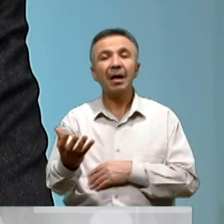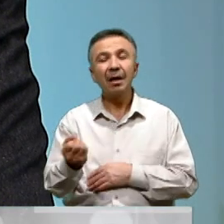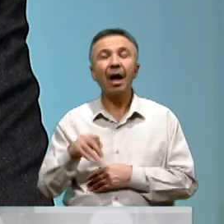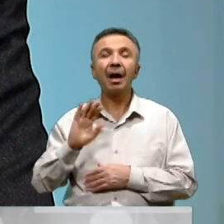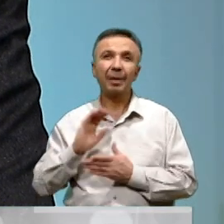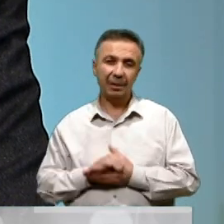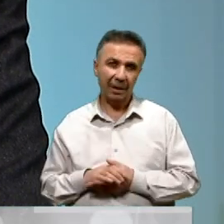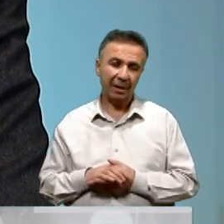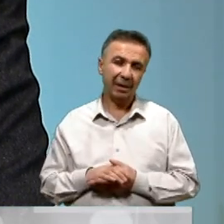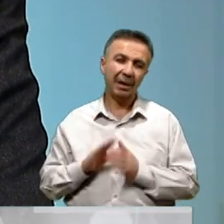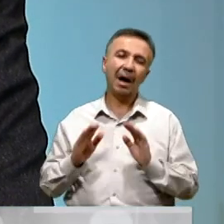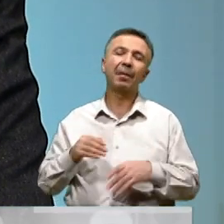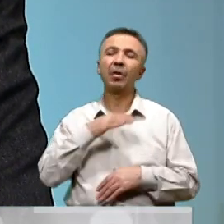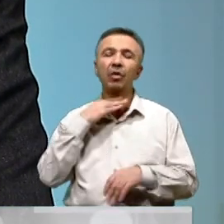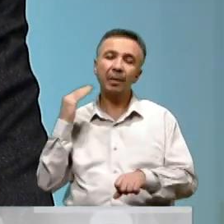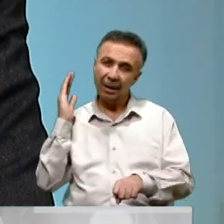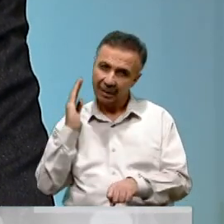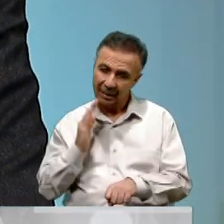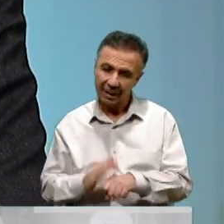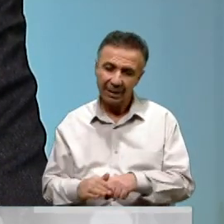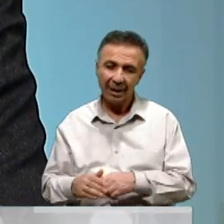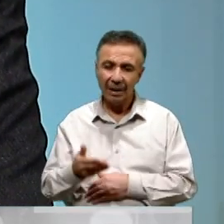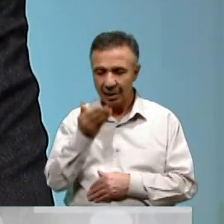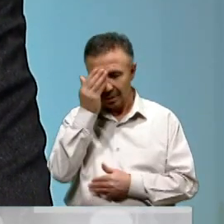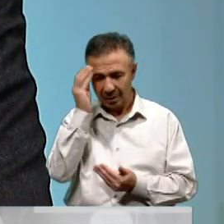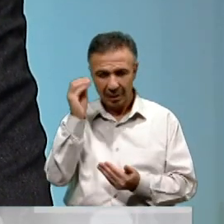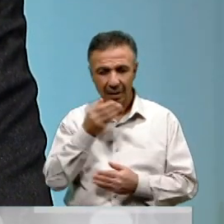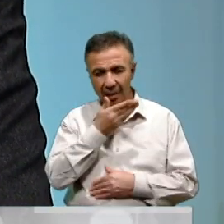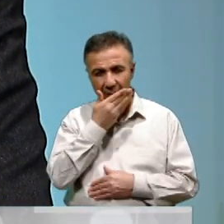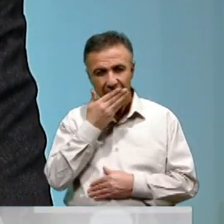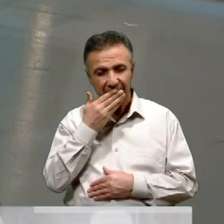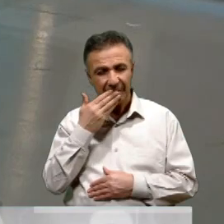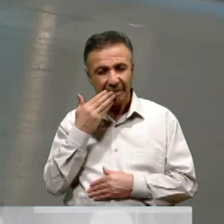alamazlar ama kurban keserler, sadakayı fıtır verirler.